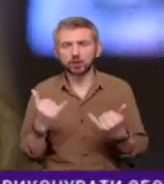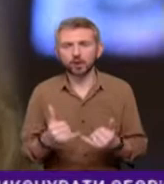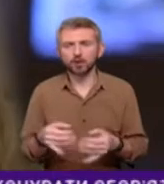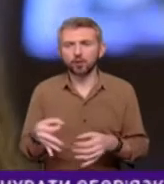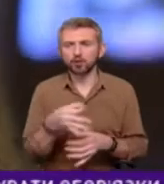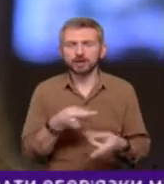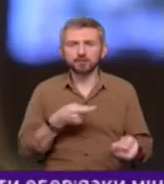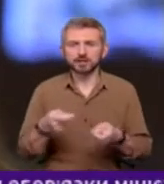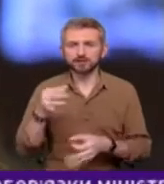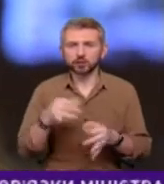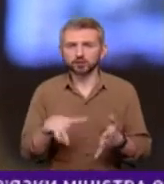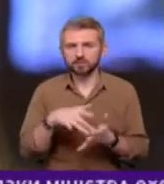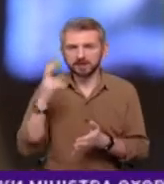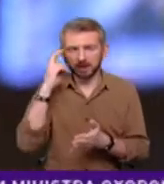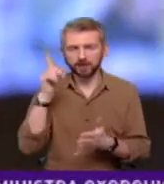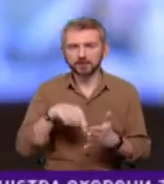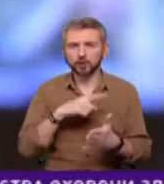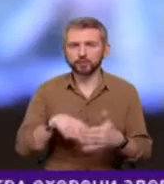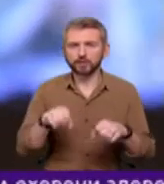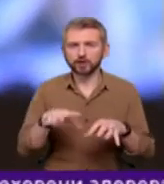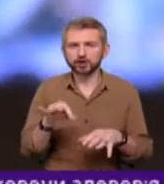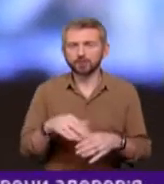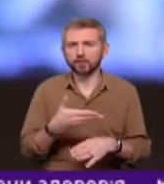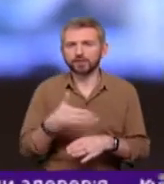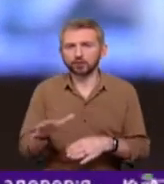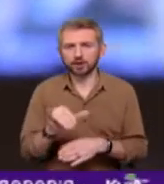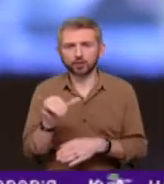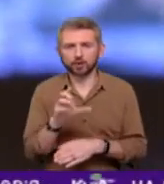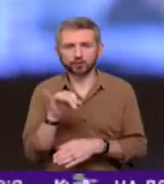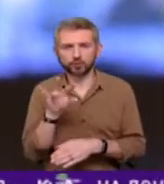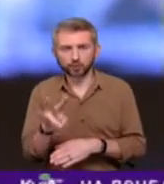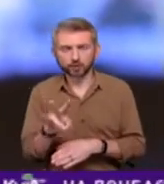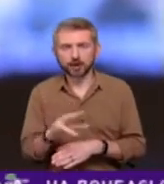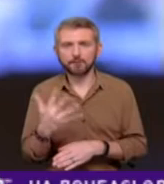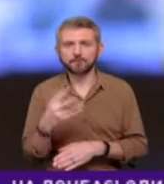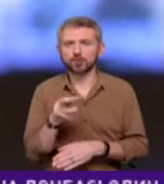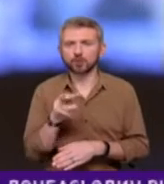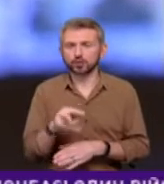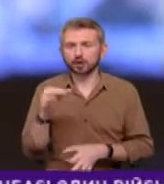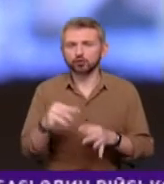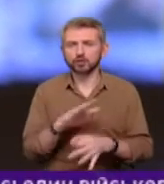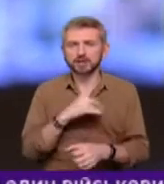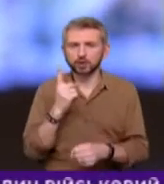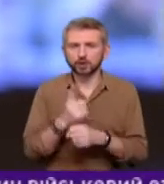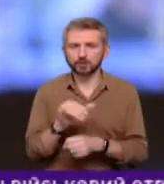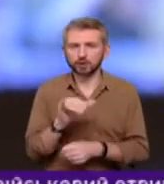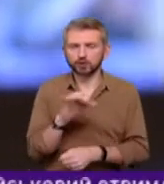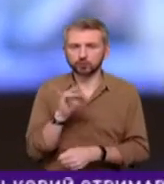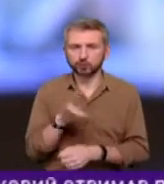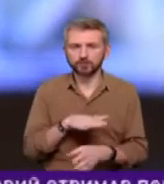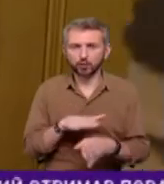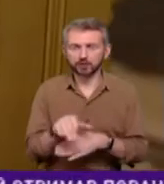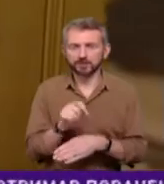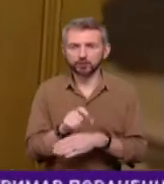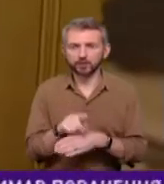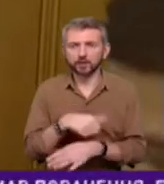окружний адміністративний суд міста Києва скасував рішення про відсторонення Уляни Супрун. Нагадаю, 5 лютого суд заборонив Уляні Супрун виконувати